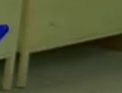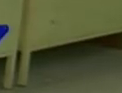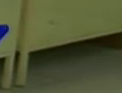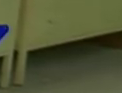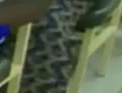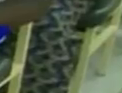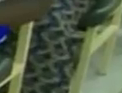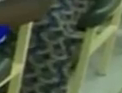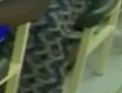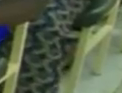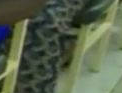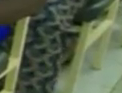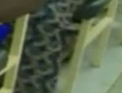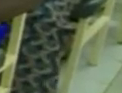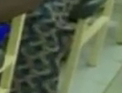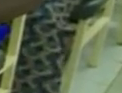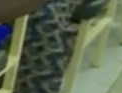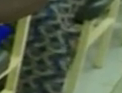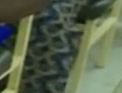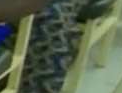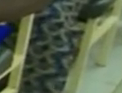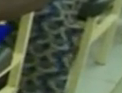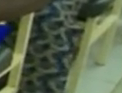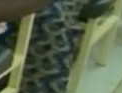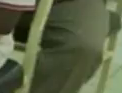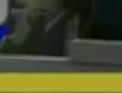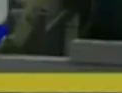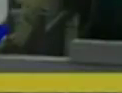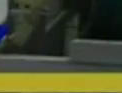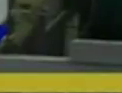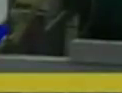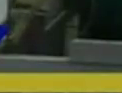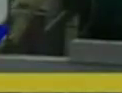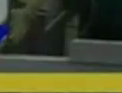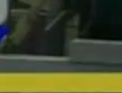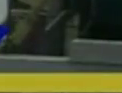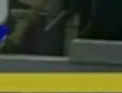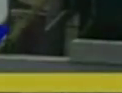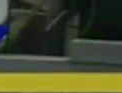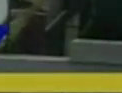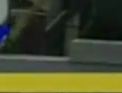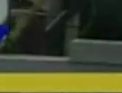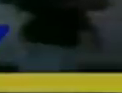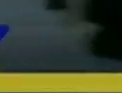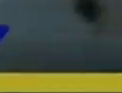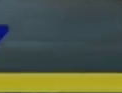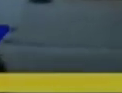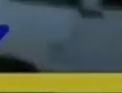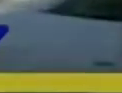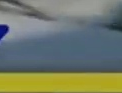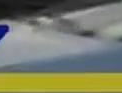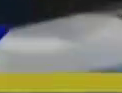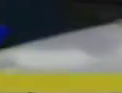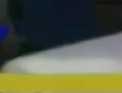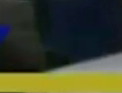aux enseignants. Nous en parlons dès le début de ce journal. Et puis une épidémie de peste qui fait des victimes à Madagascar. On compte une